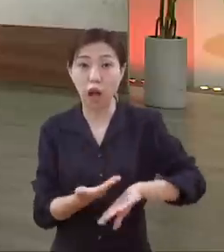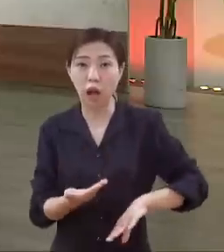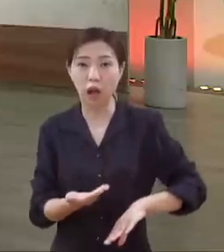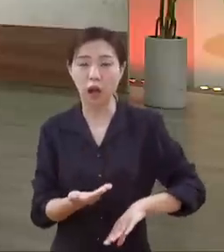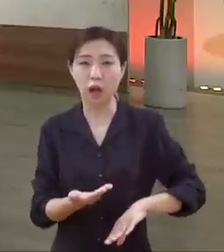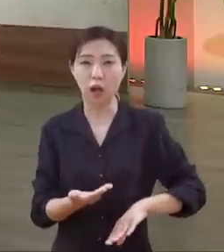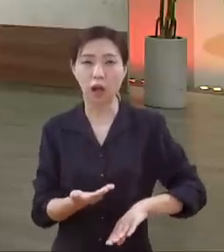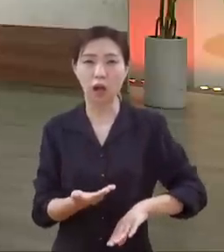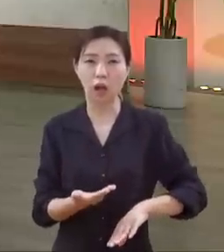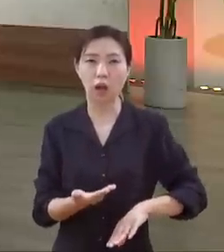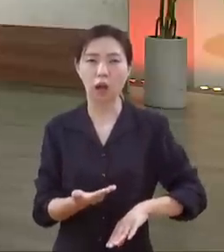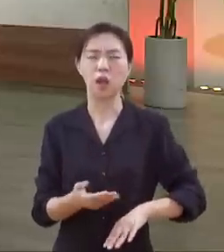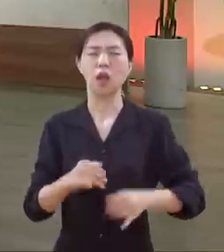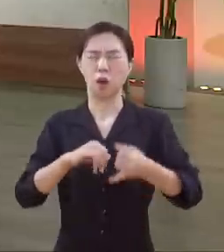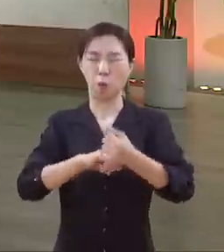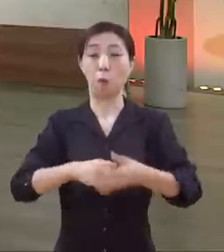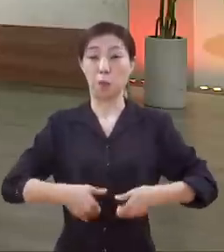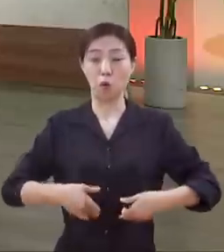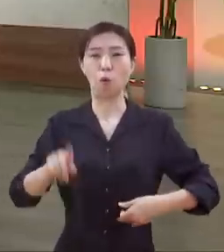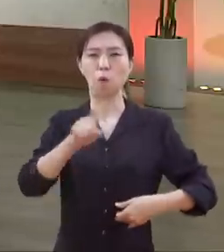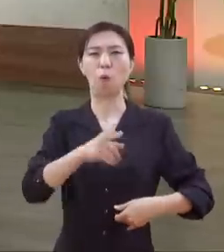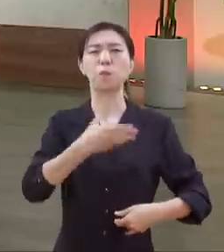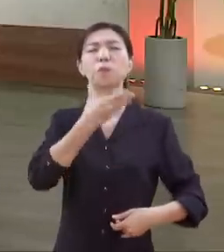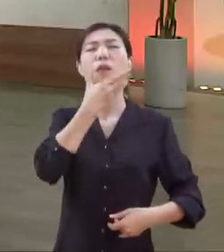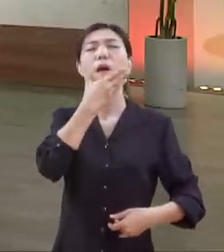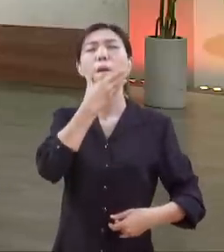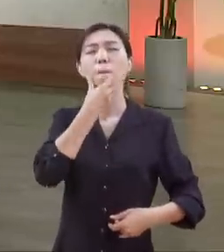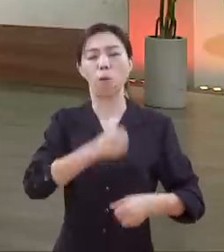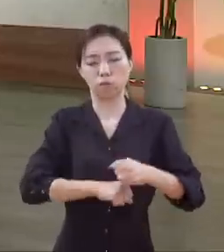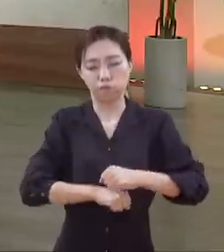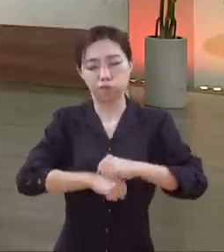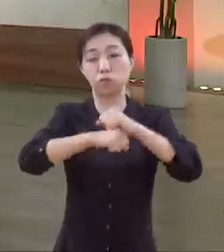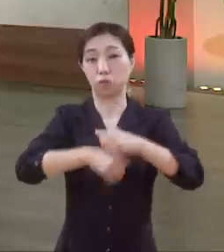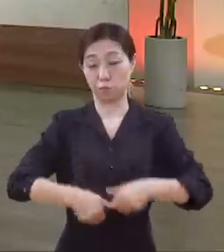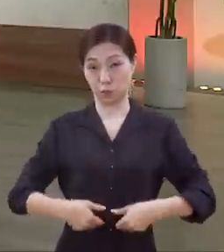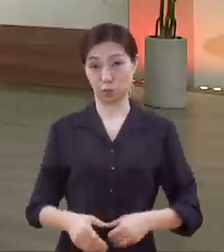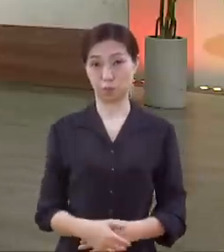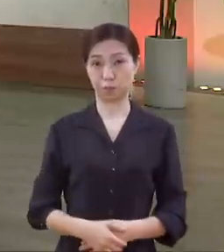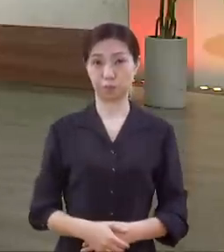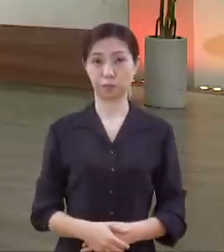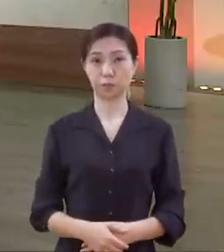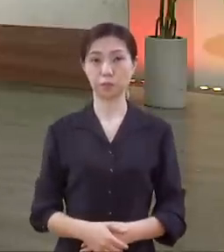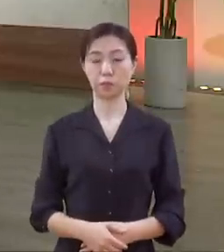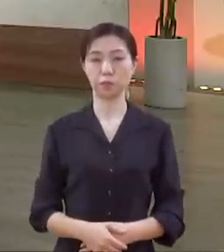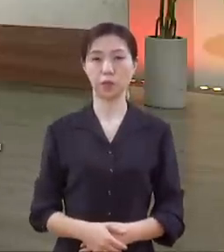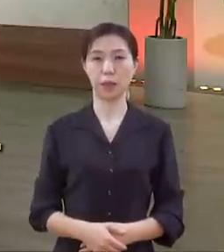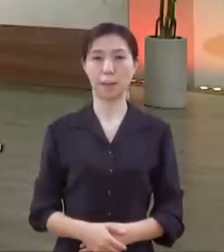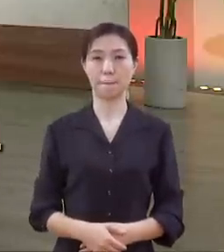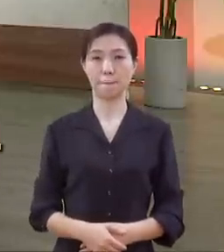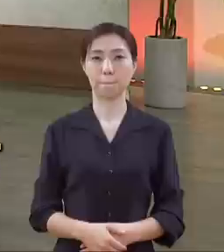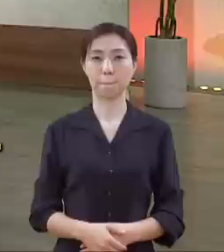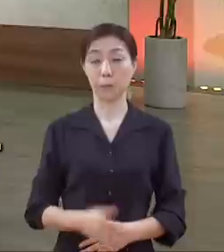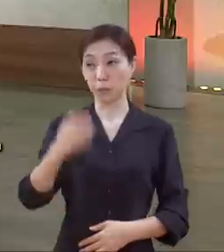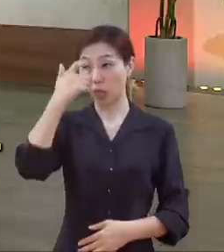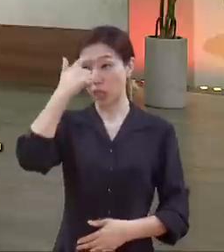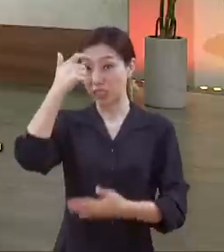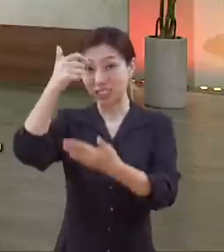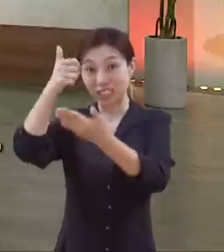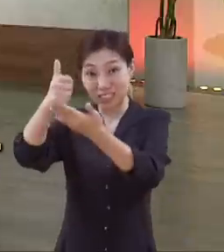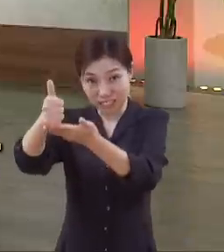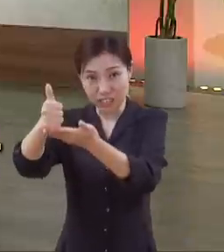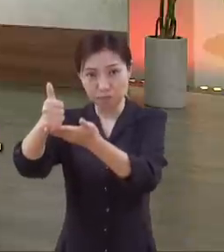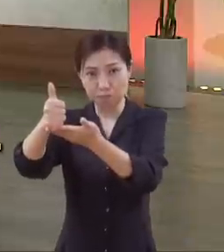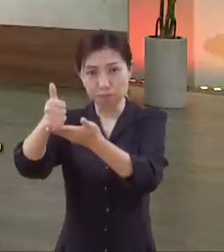닦아야 된다 바깥에서 잘 먹고 잘 사는 것도 복이 있어야 되듯이 머리 깎고 스님이 돼서